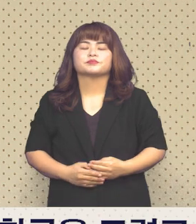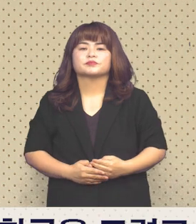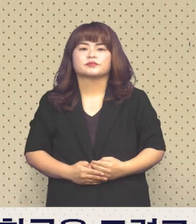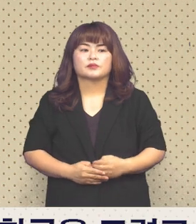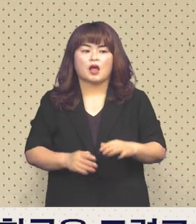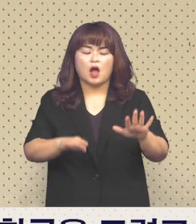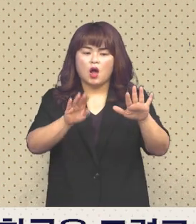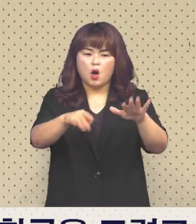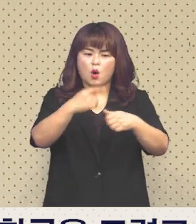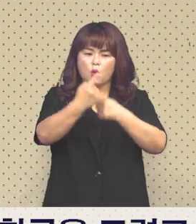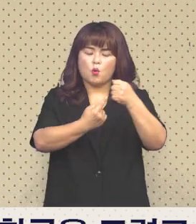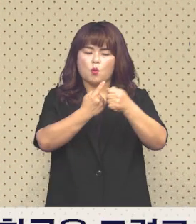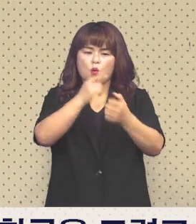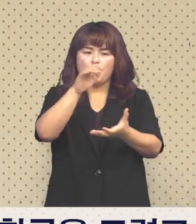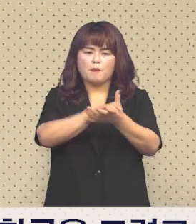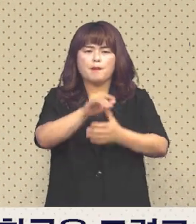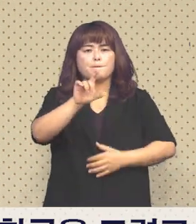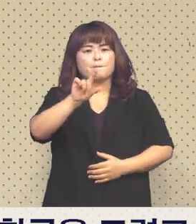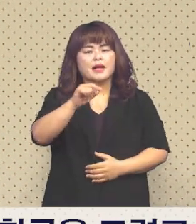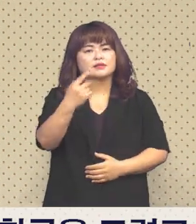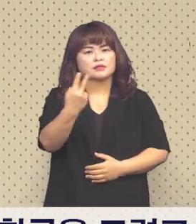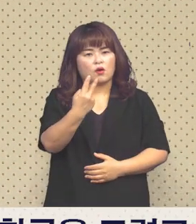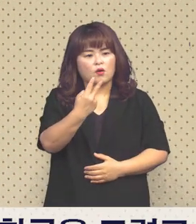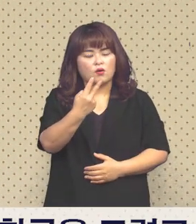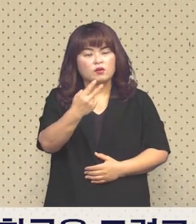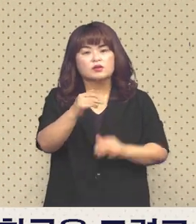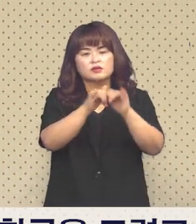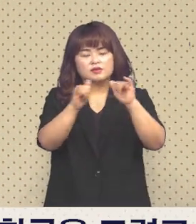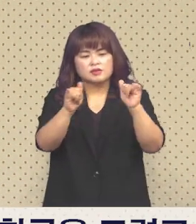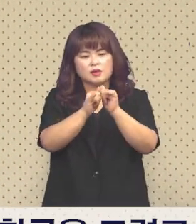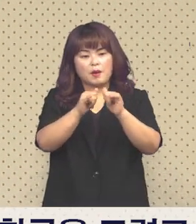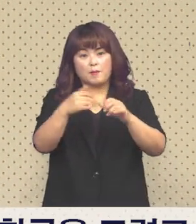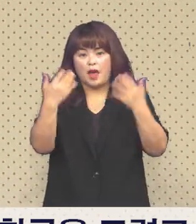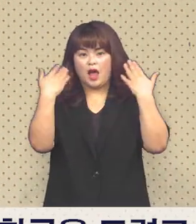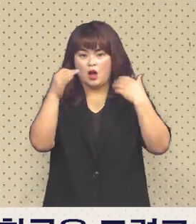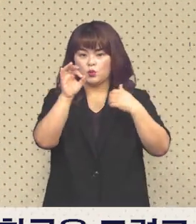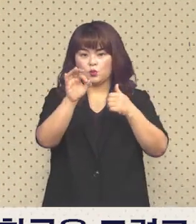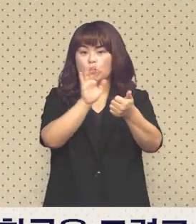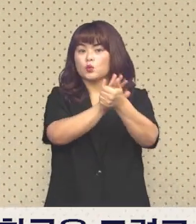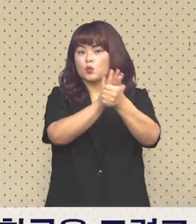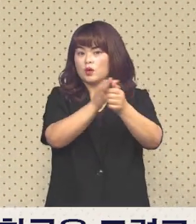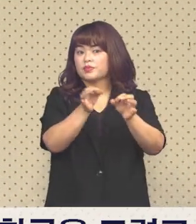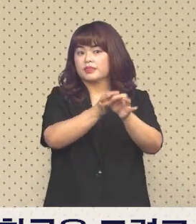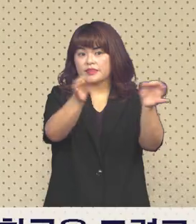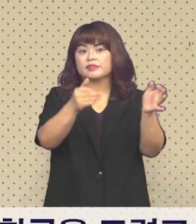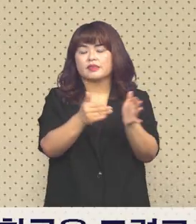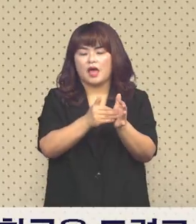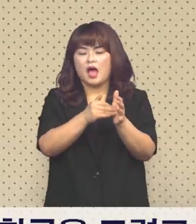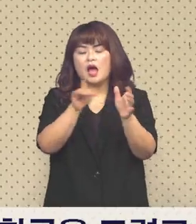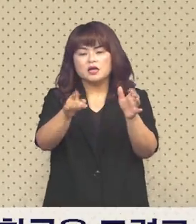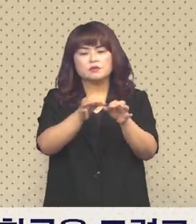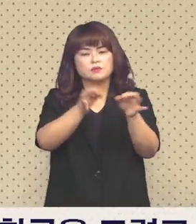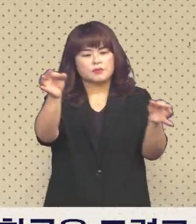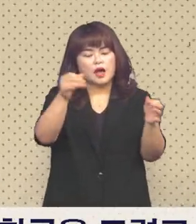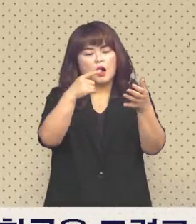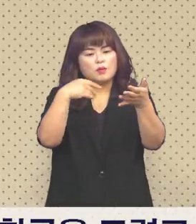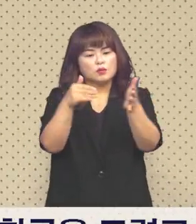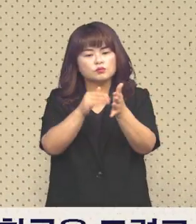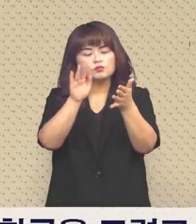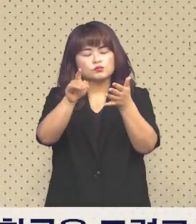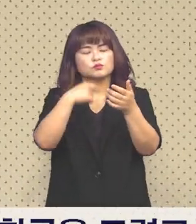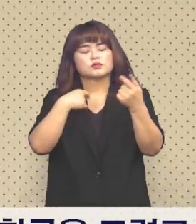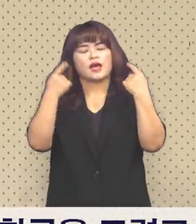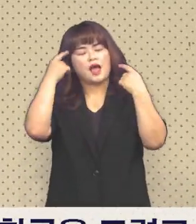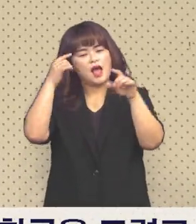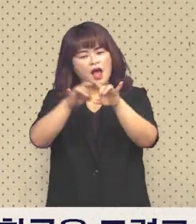동안 11,000명이 넘는 학생들에게 장학금을 드렸고 그 학생들이 그 장학금의